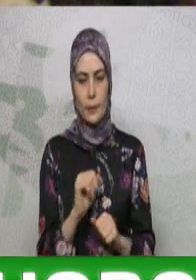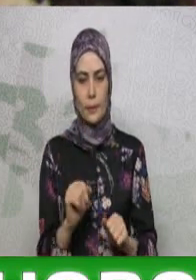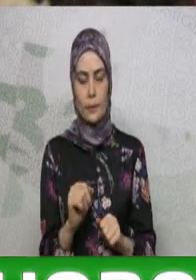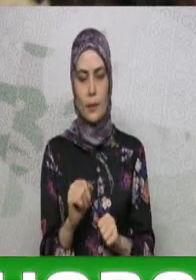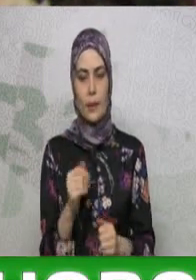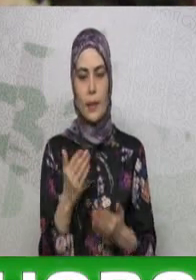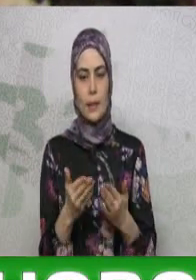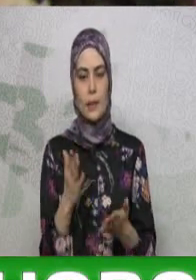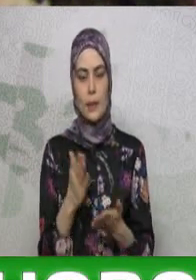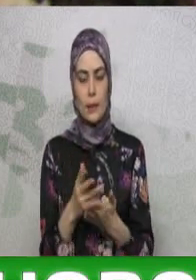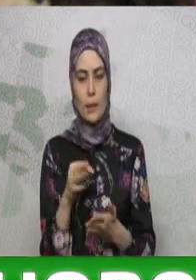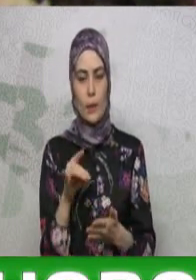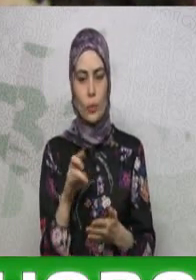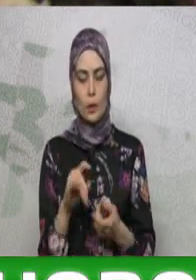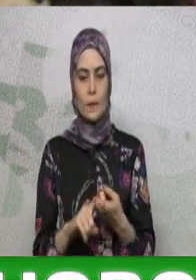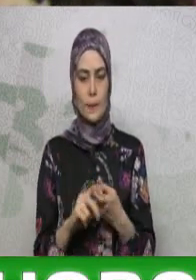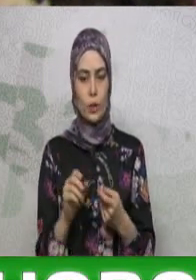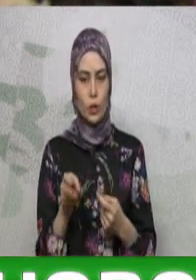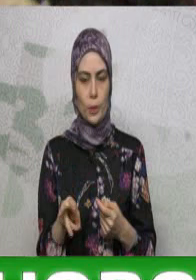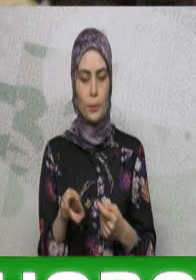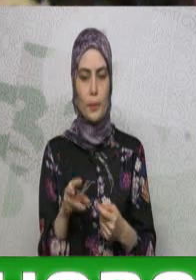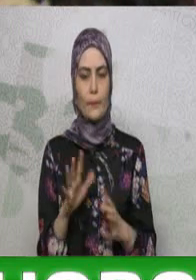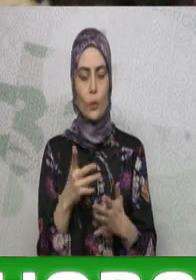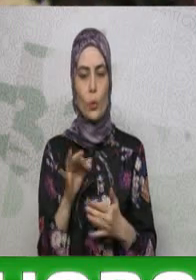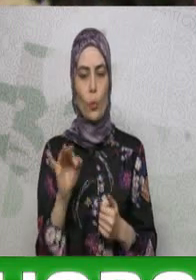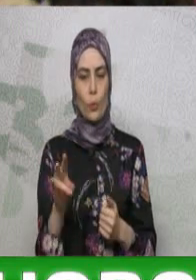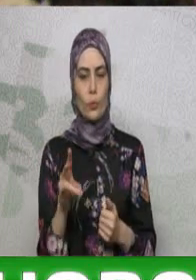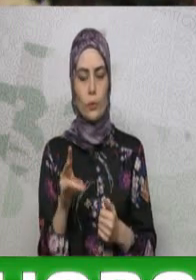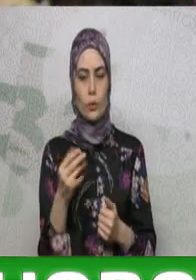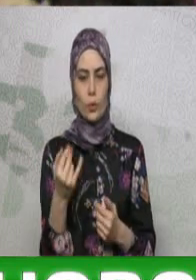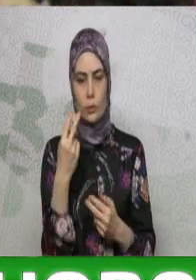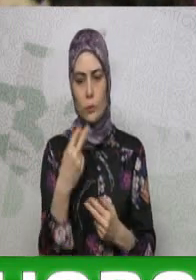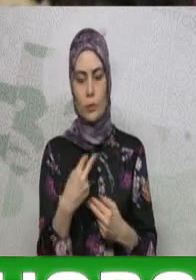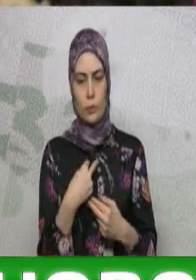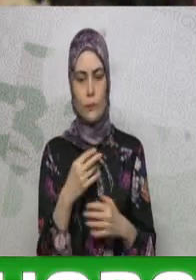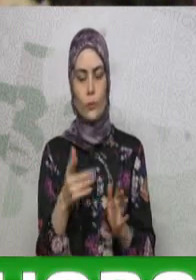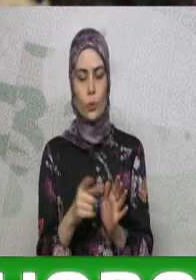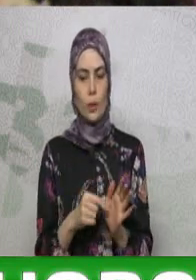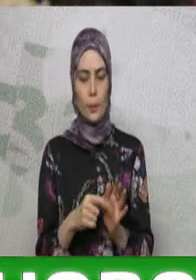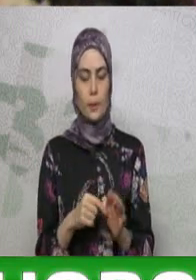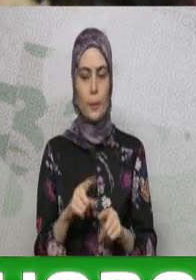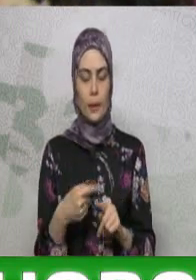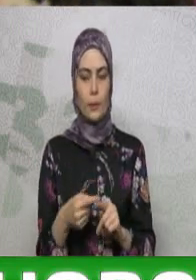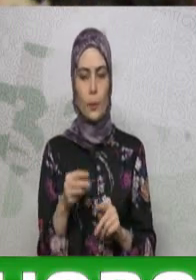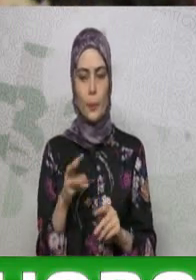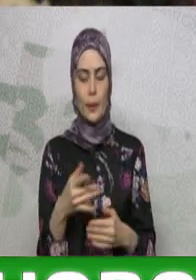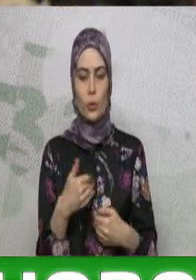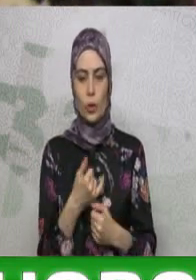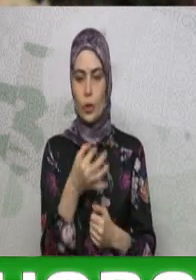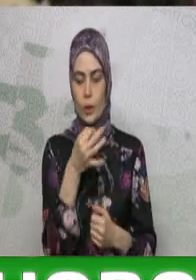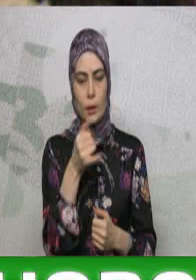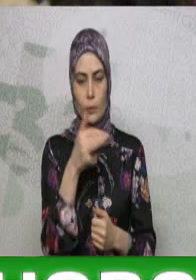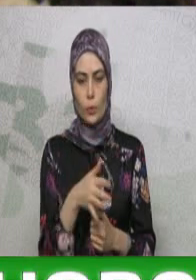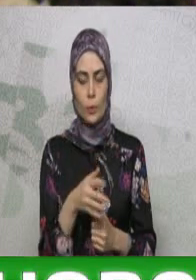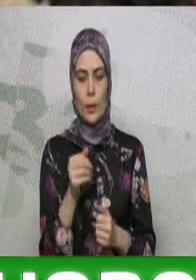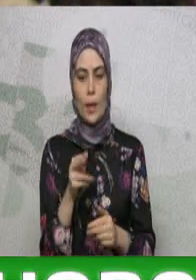у нас какие-то наработки, в связи с чем. Потому что вдруг этот человек на данный момент будет смотреть эту запись. Поэтому мы, к сожалению, не можем. Но как только